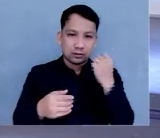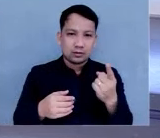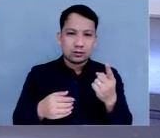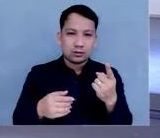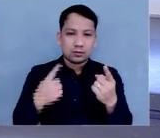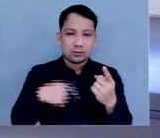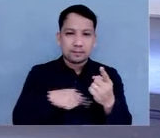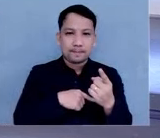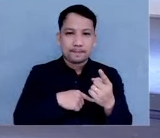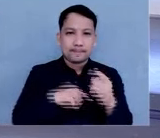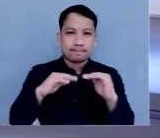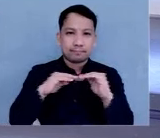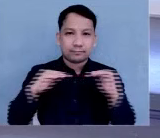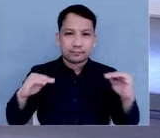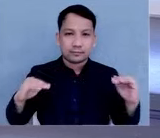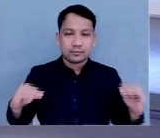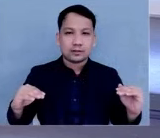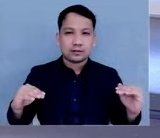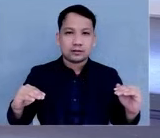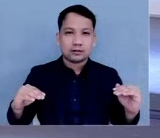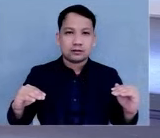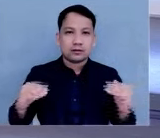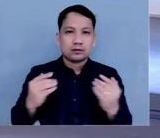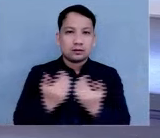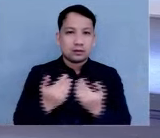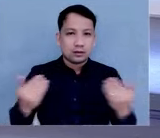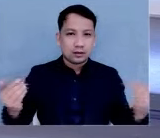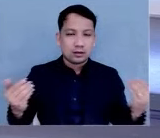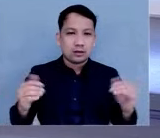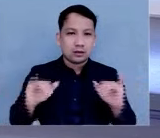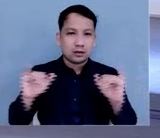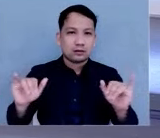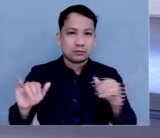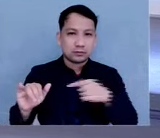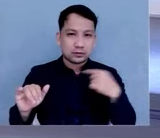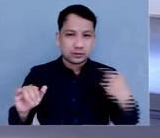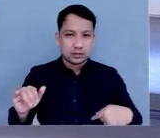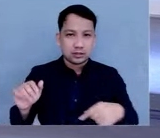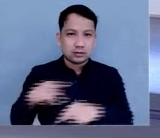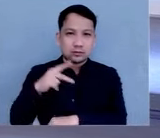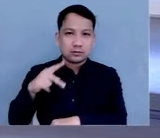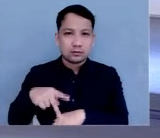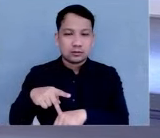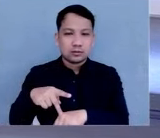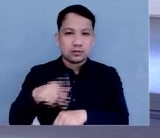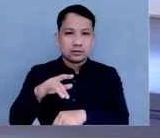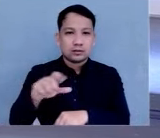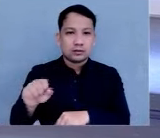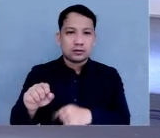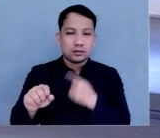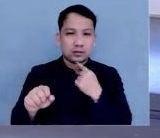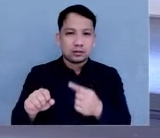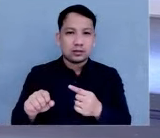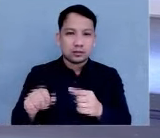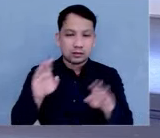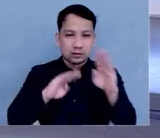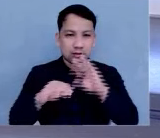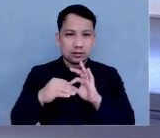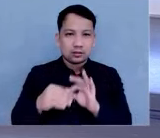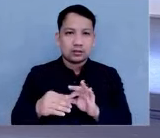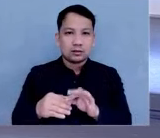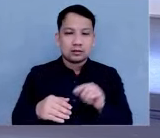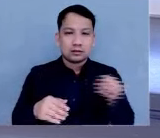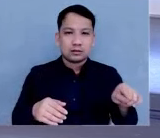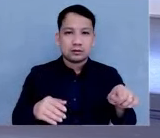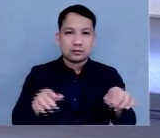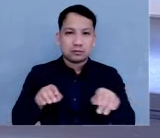para patas ang lahat, sabay dapat aalis ang pwersa ng China at Pilipinas sa Scarborough Shoal. Ang problema, ang barko